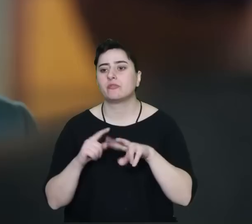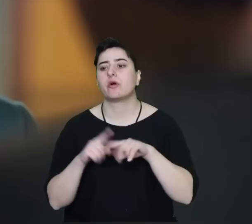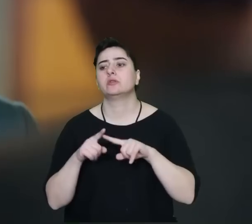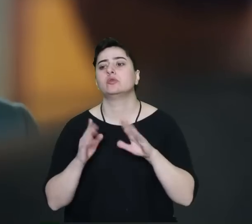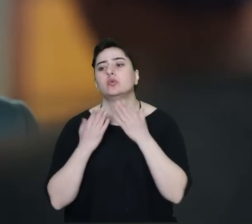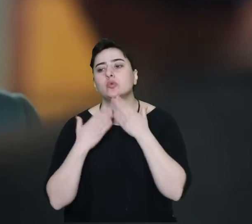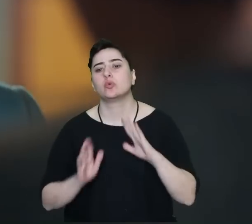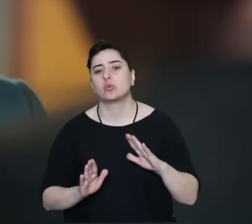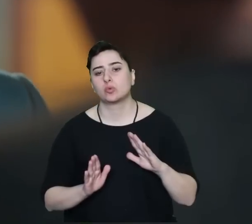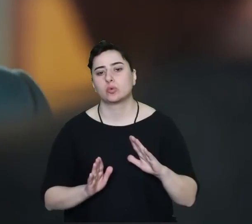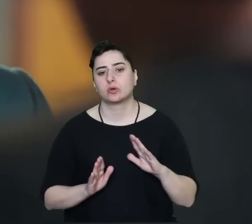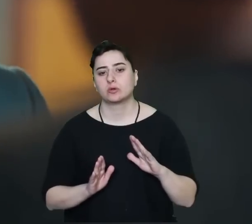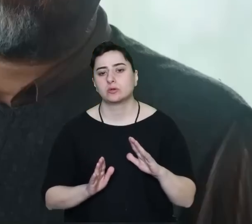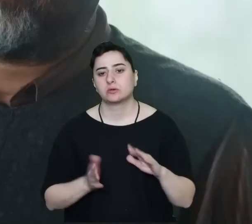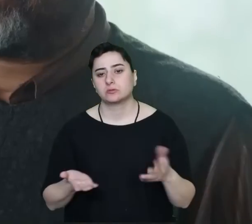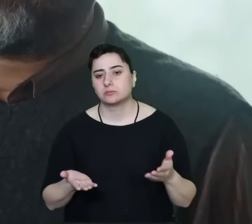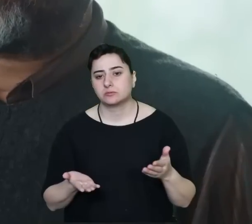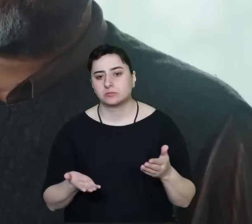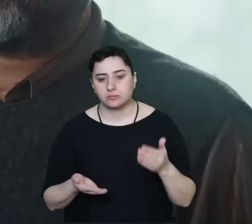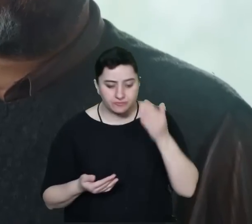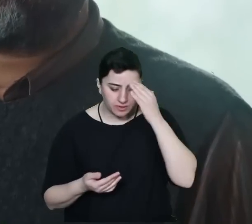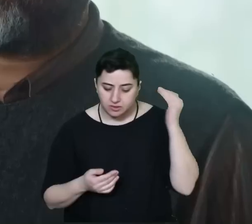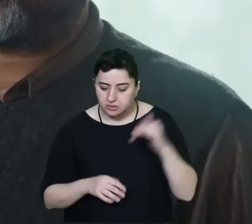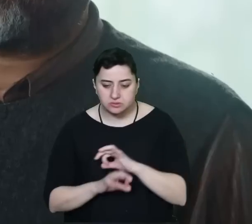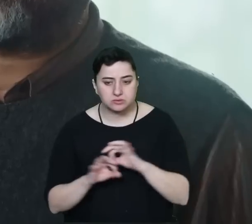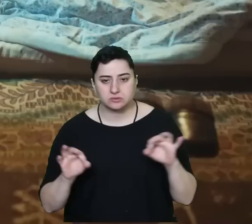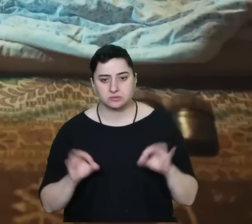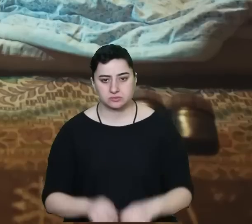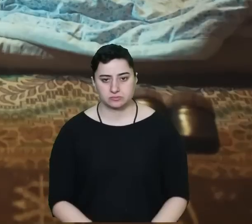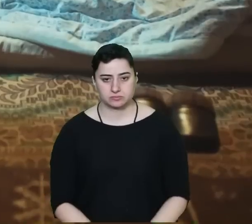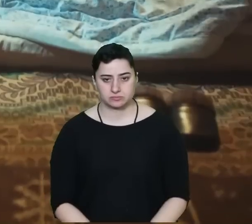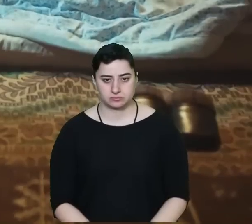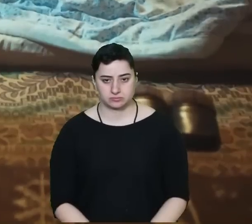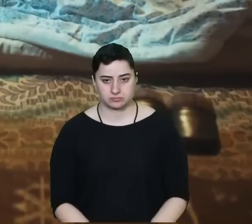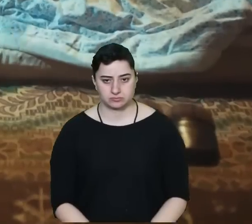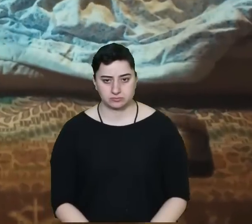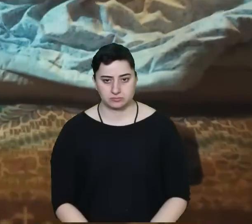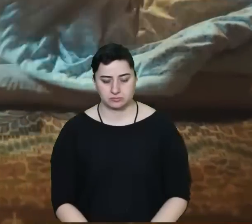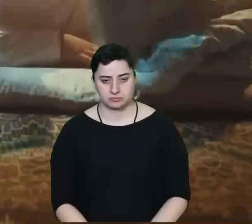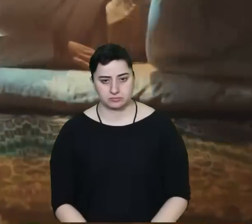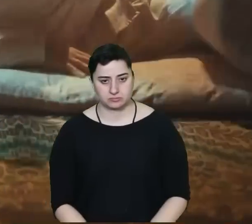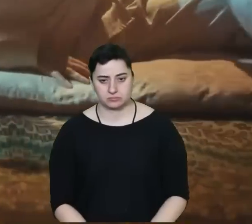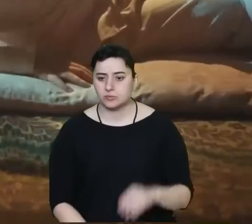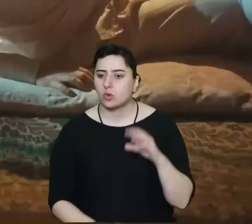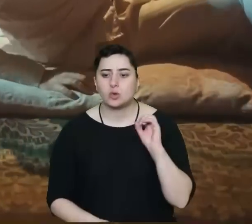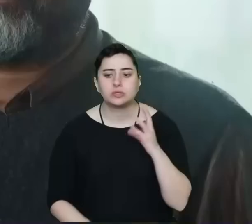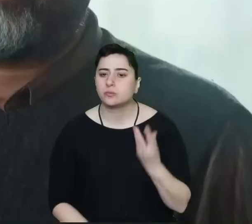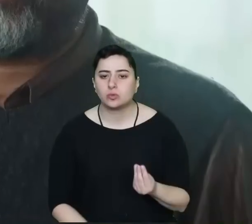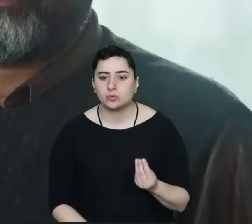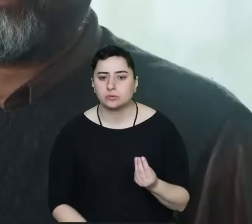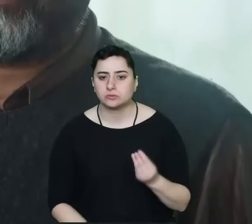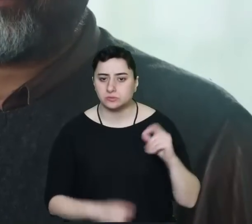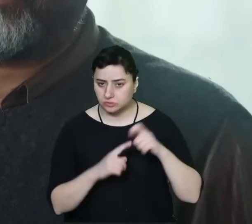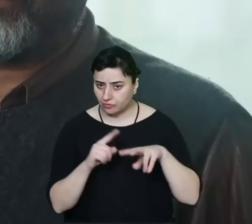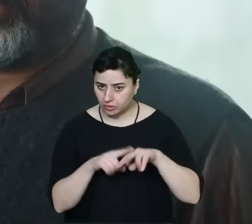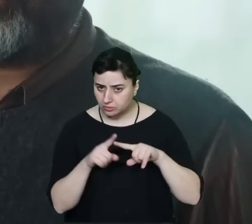kardeş yok. Nicedir de fakirhanemize uğradığı yok zaten. Hayırdır Erdem hocam?